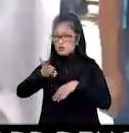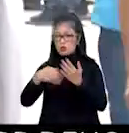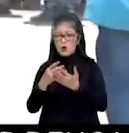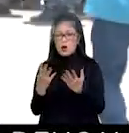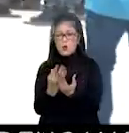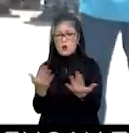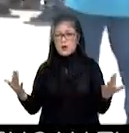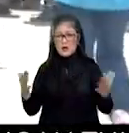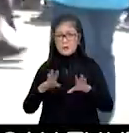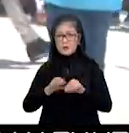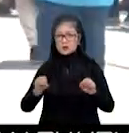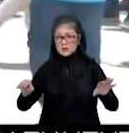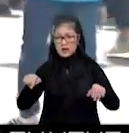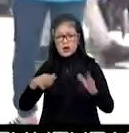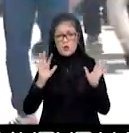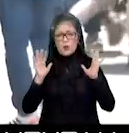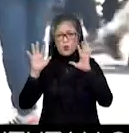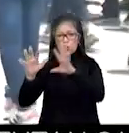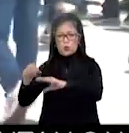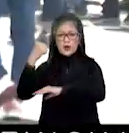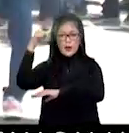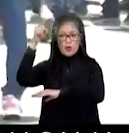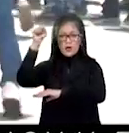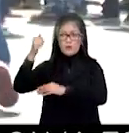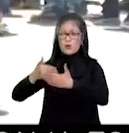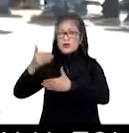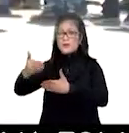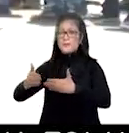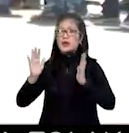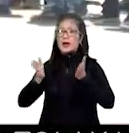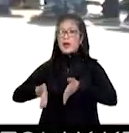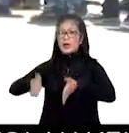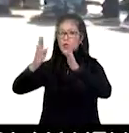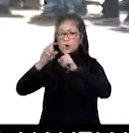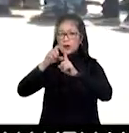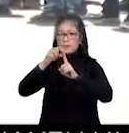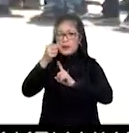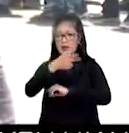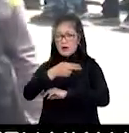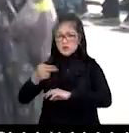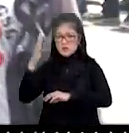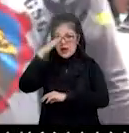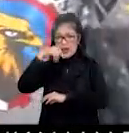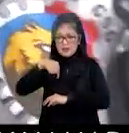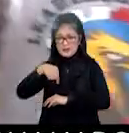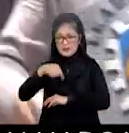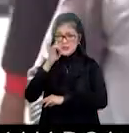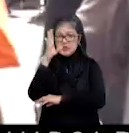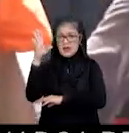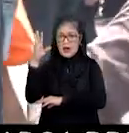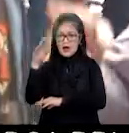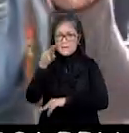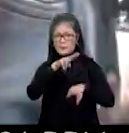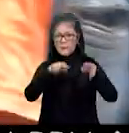buruh lainnya ini menggelar aksi unjuk rasa di depan gedung DPR MPR RI pada siang hari ini. Berdasarkan pantauan kami pada siang hari ini,